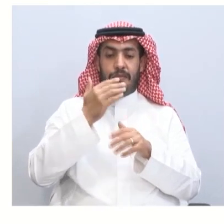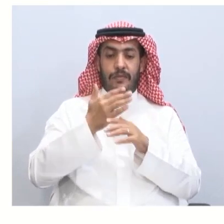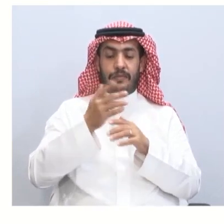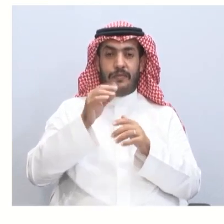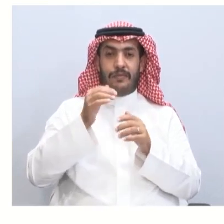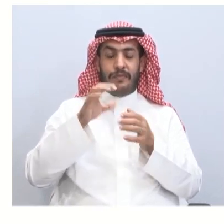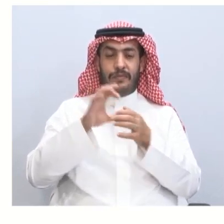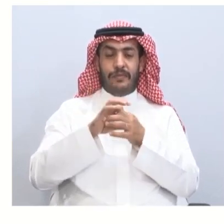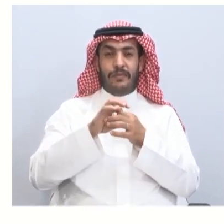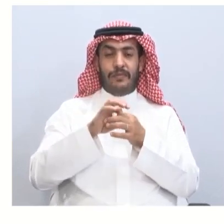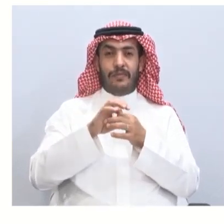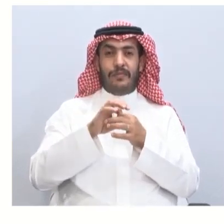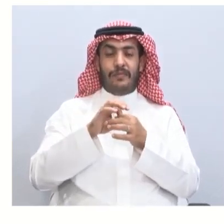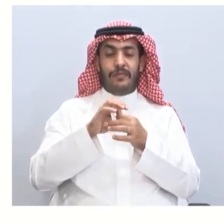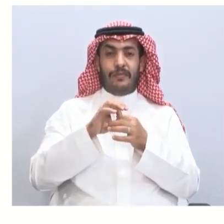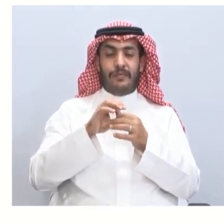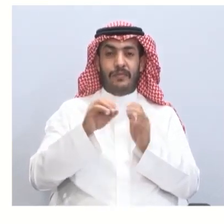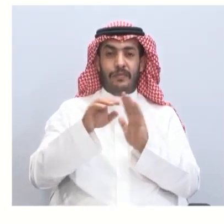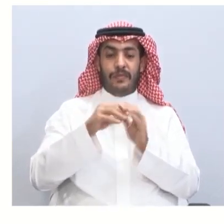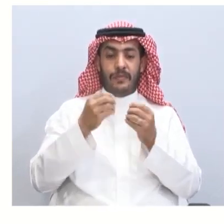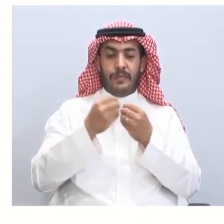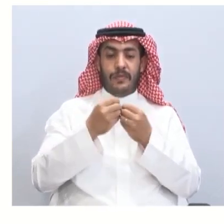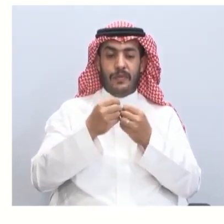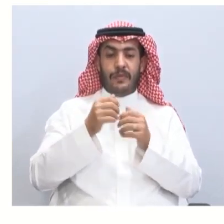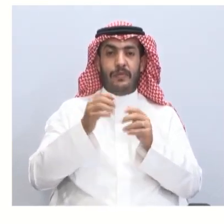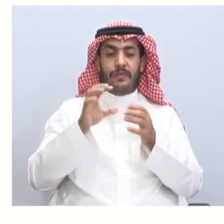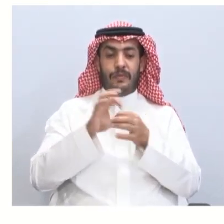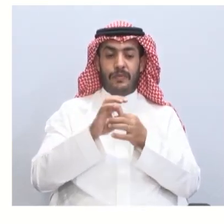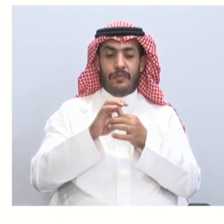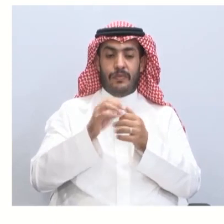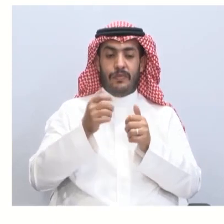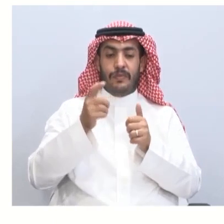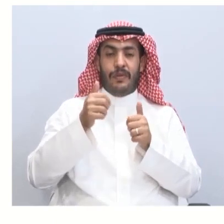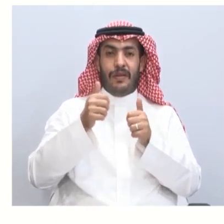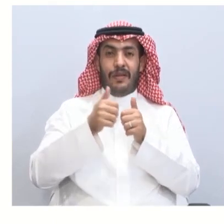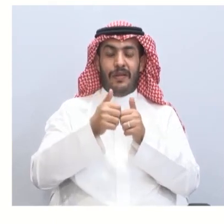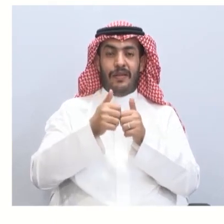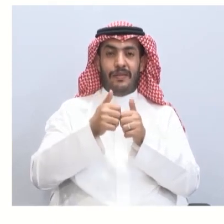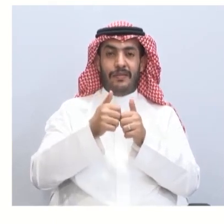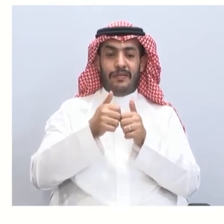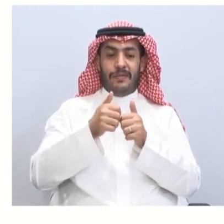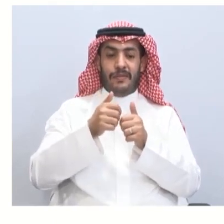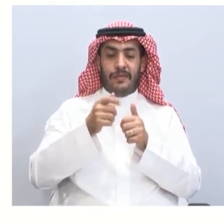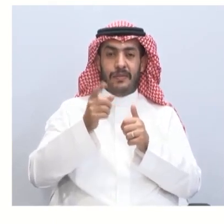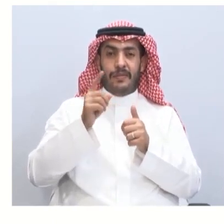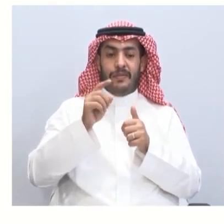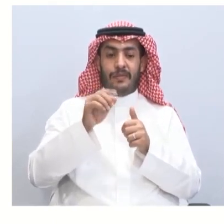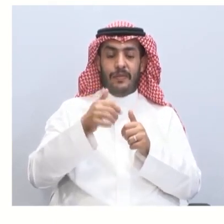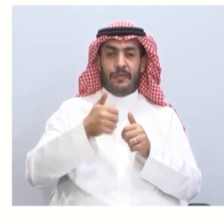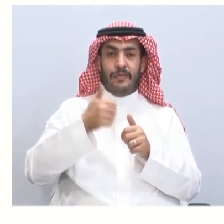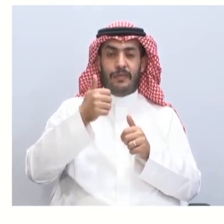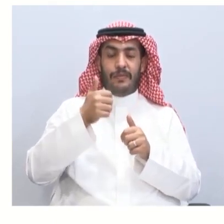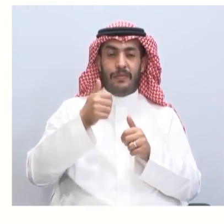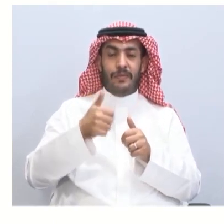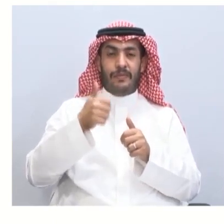لقي التاييد والمحبه والمسانده من الاهالي ايضا استطاع